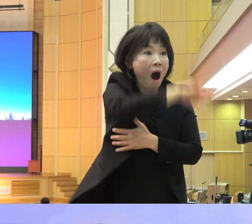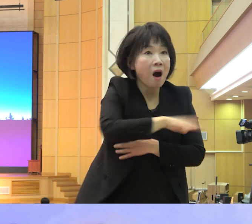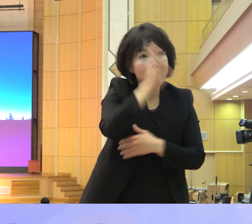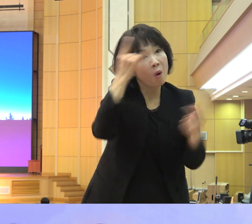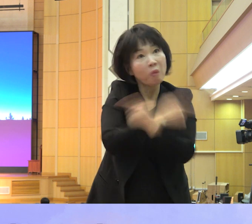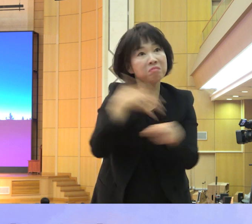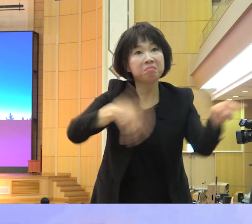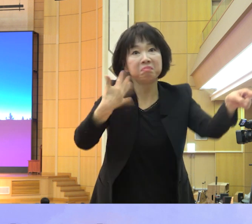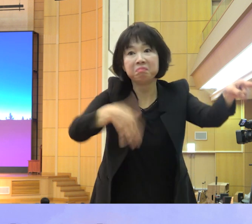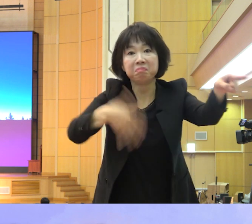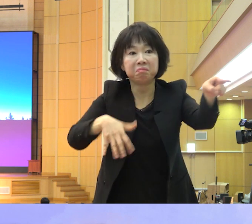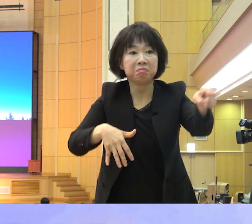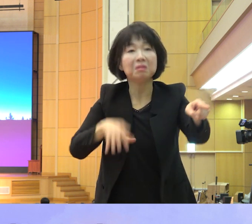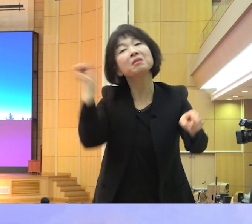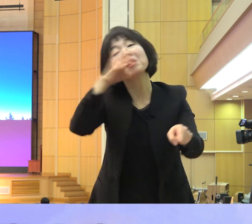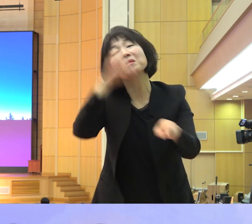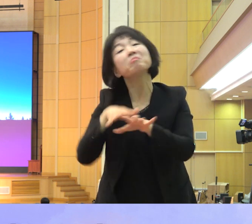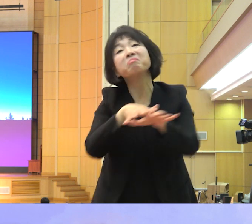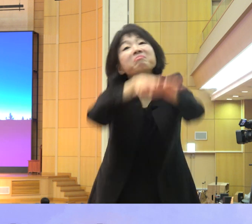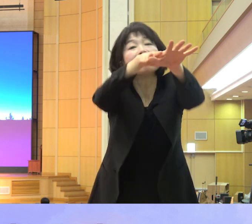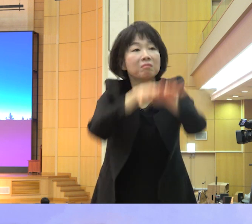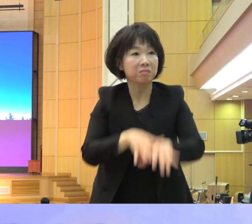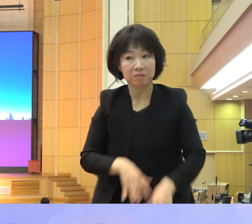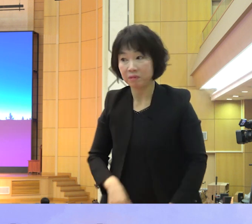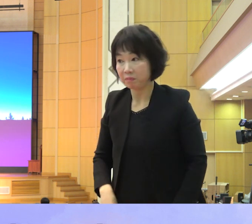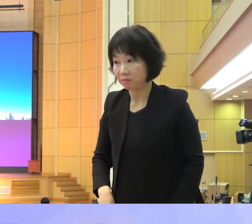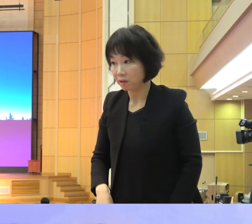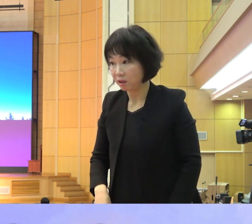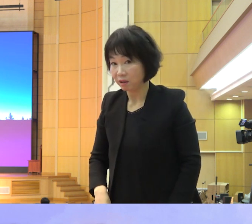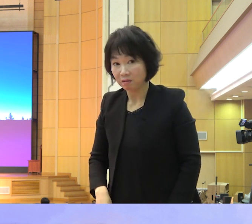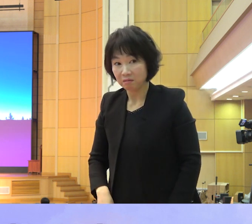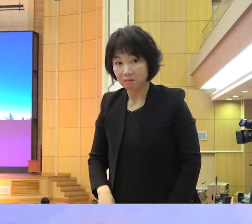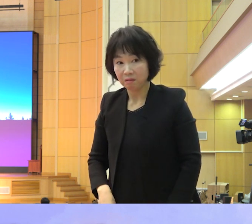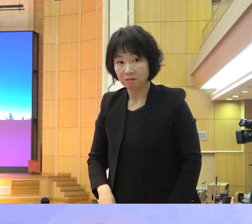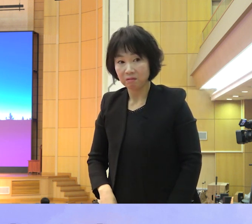어떻게 했겠어요? 예수님 옷에만 손대도 낫네.